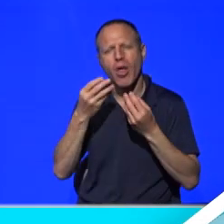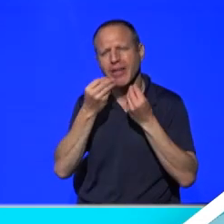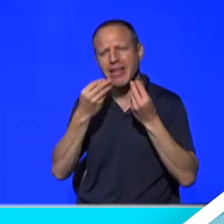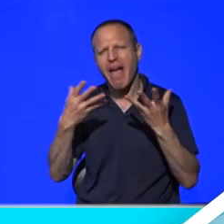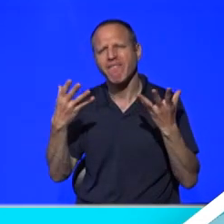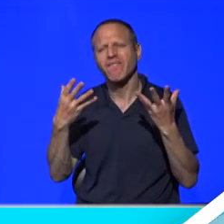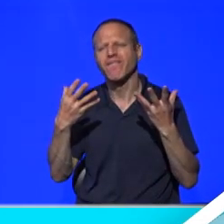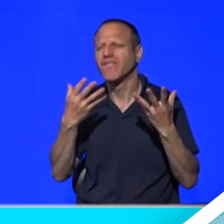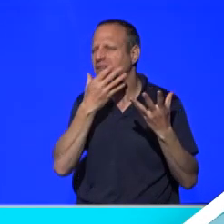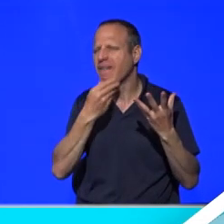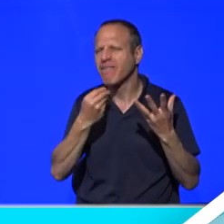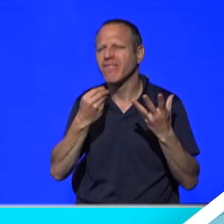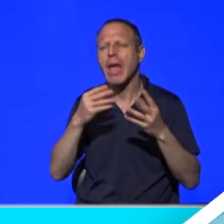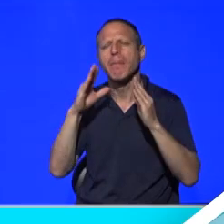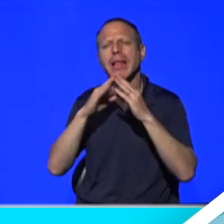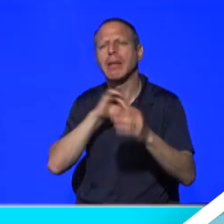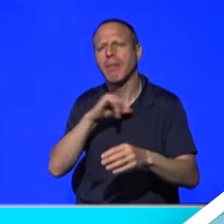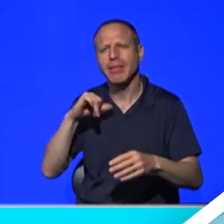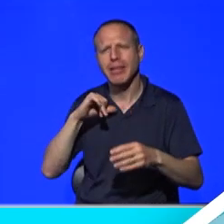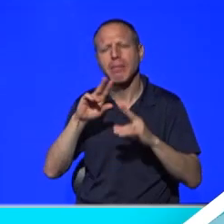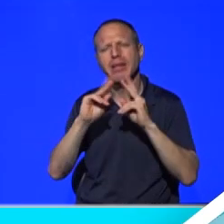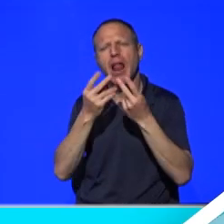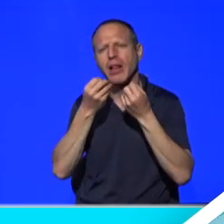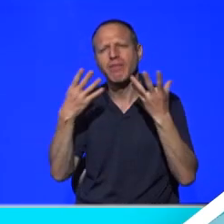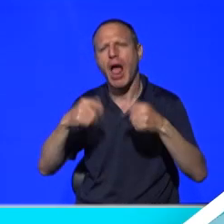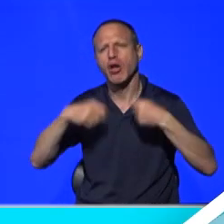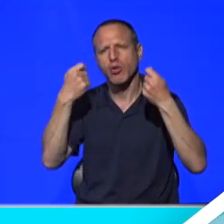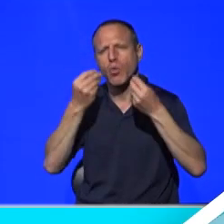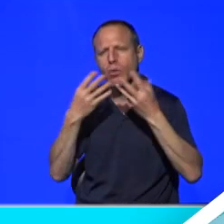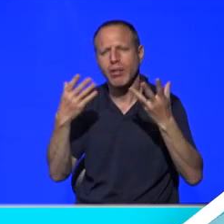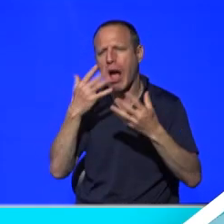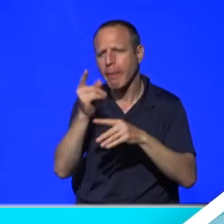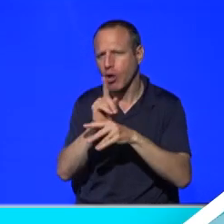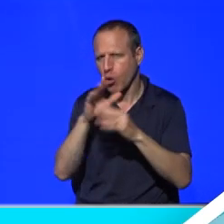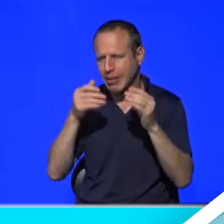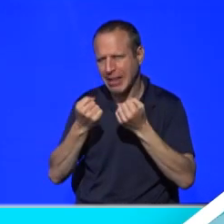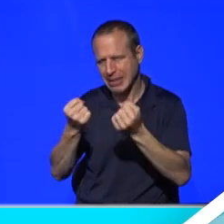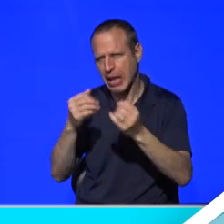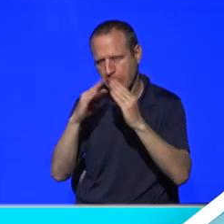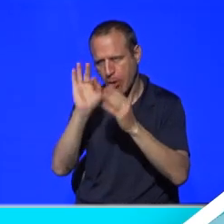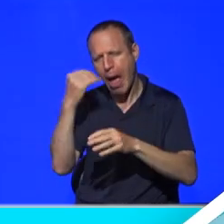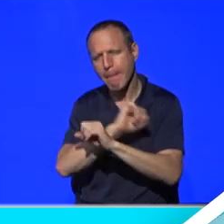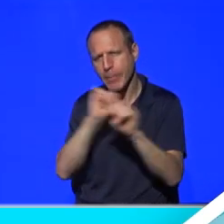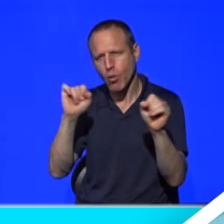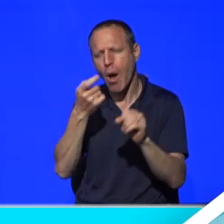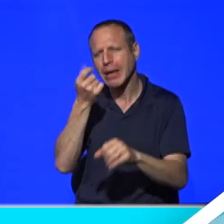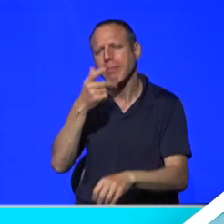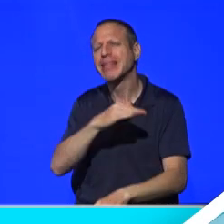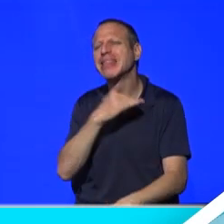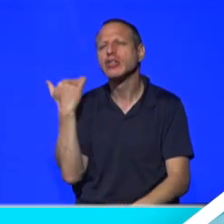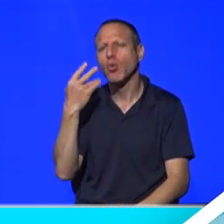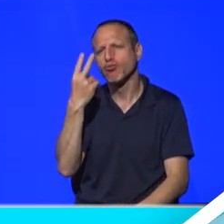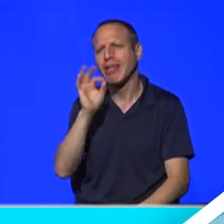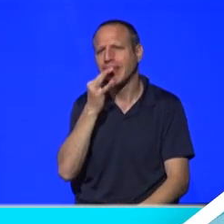בתים פרטיים, קהילה נפלאה וחינוך נהדר. אבל כמה דקות נסיעה מהבית שלך היה פיגוע שבו נרצחו שני